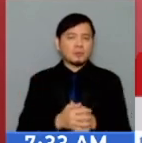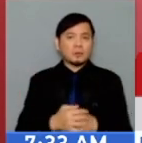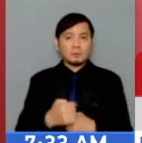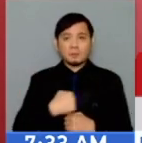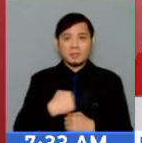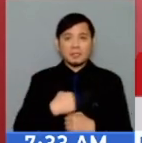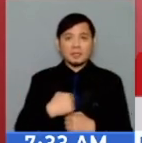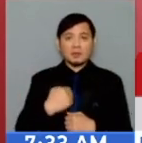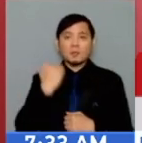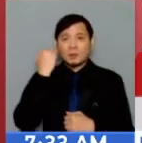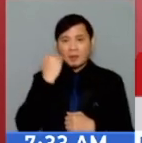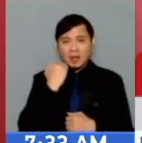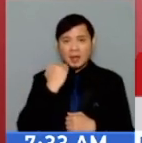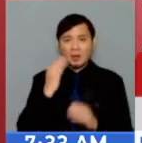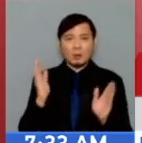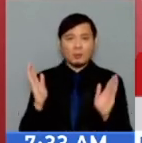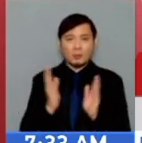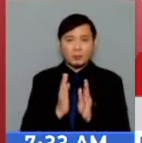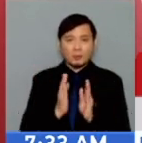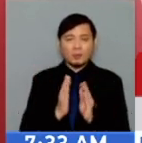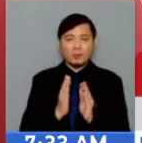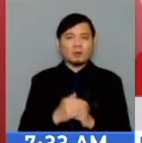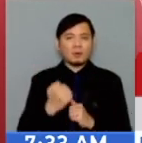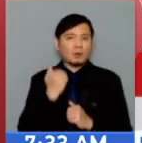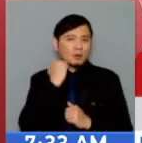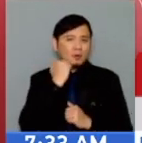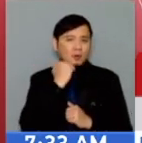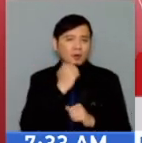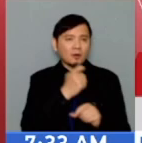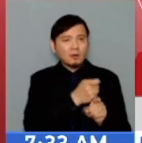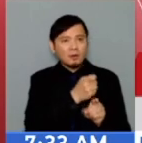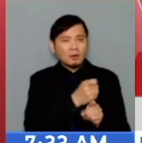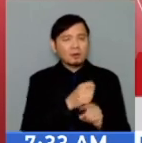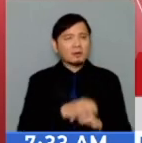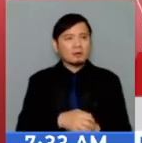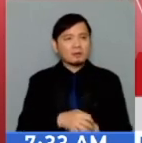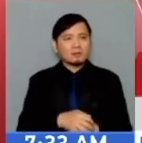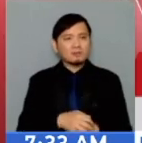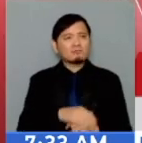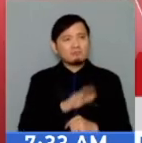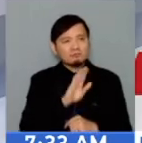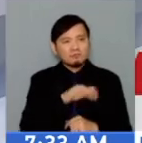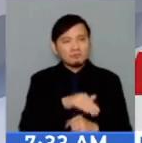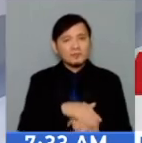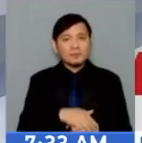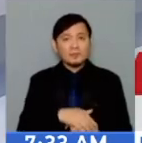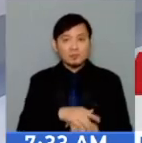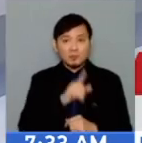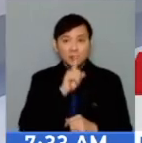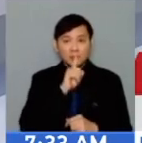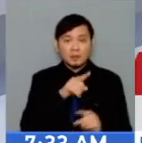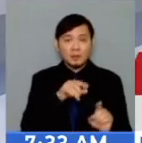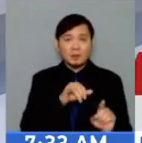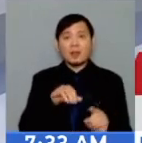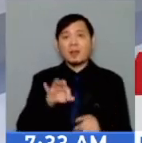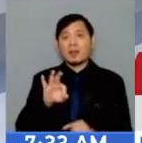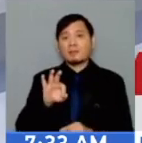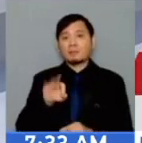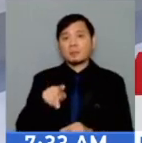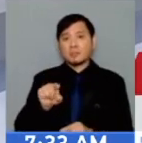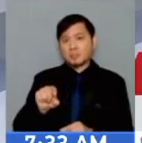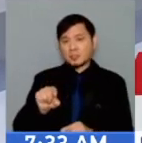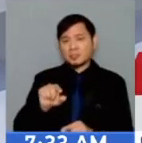So madalas binibiro ko siya, Mare, inaanak din kasi nila ni FPJ yung bunso ko eh. Mare,